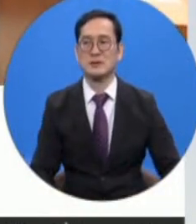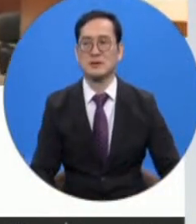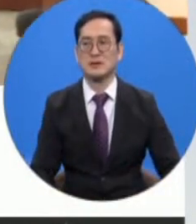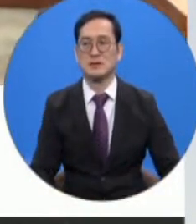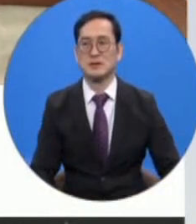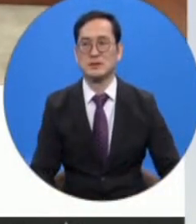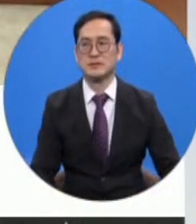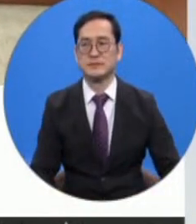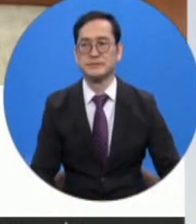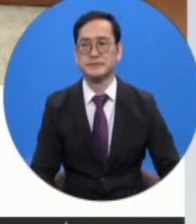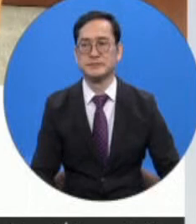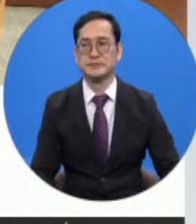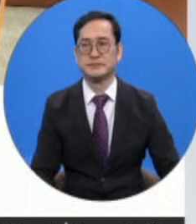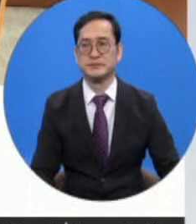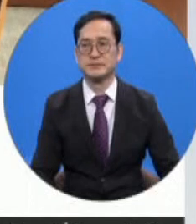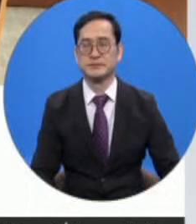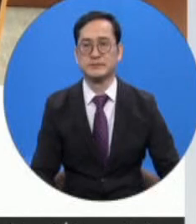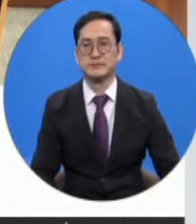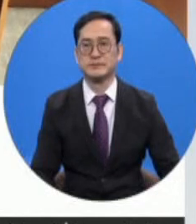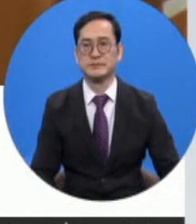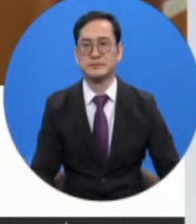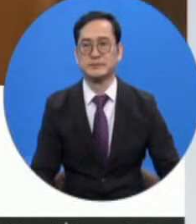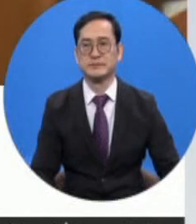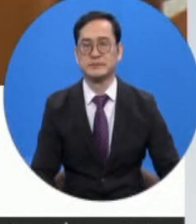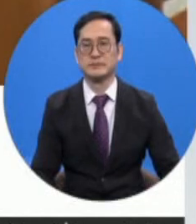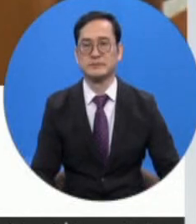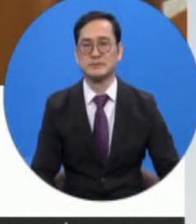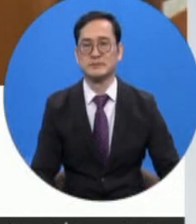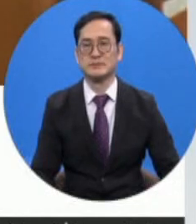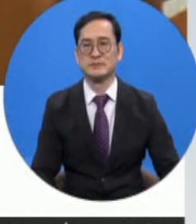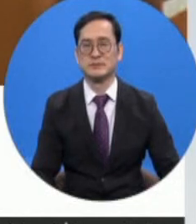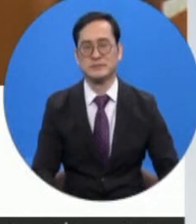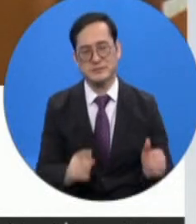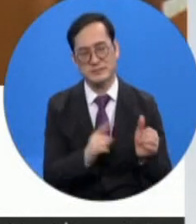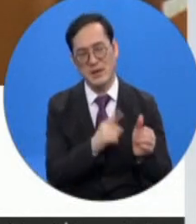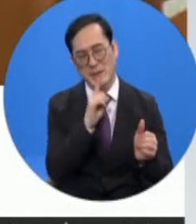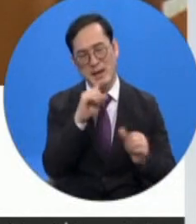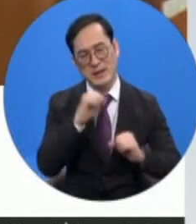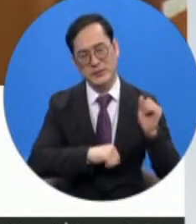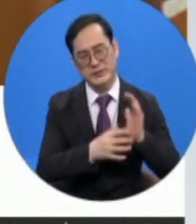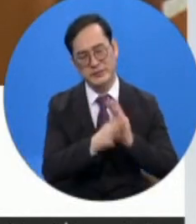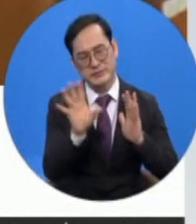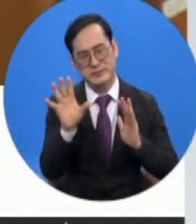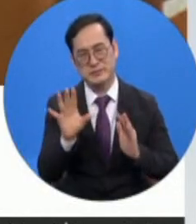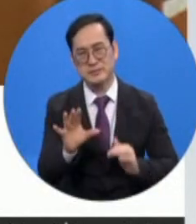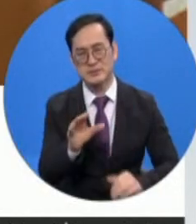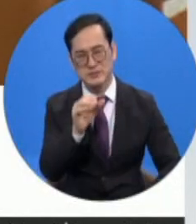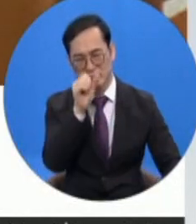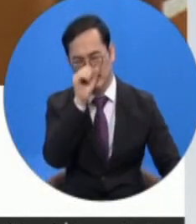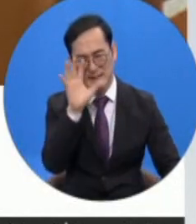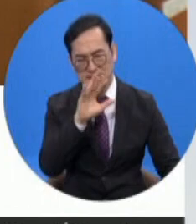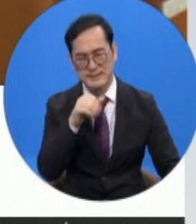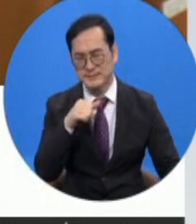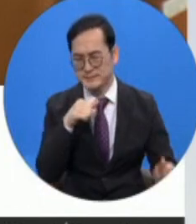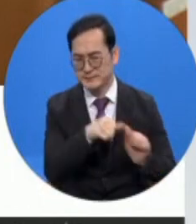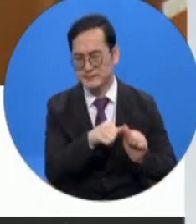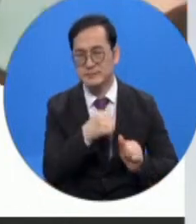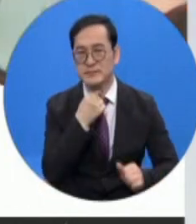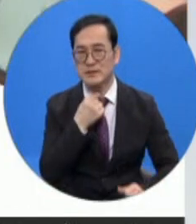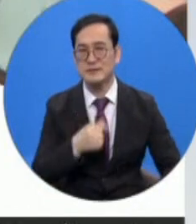출신이 맞는가 하는 그러한 의심까지 들 정도로 아주 부적절한 그 행동이 아니었나 하는 생각이 듭니다.